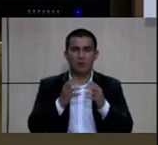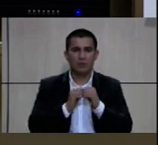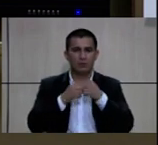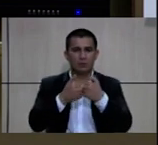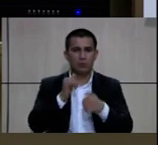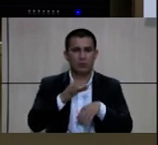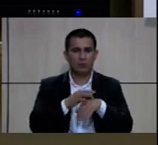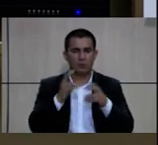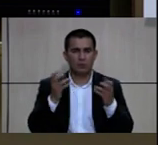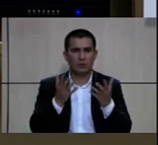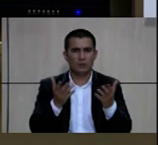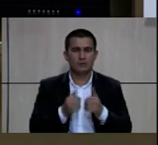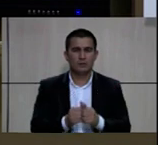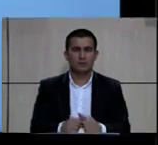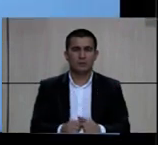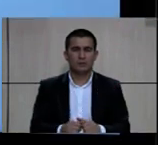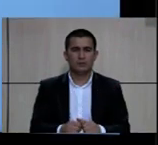qoplangan?